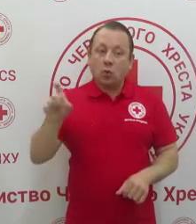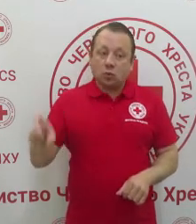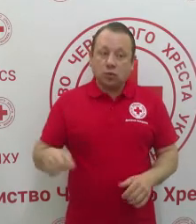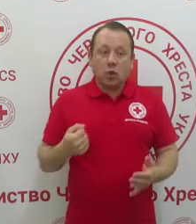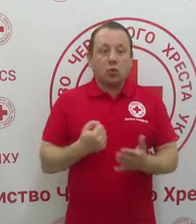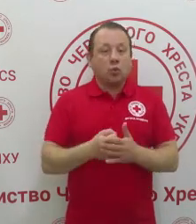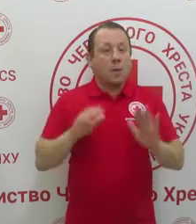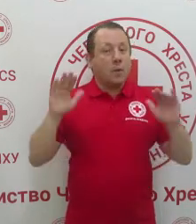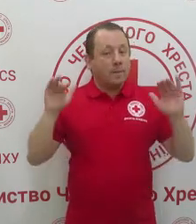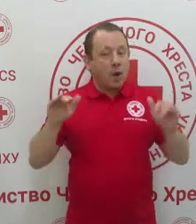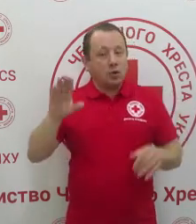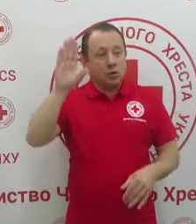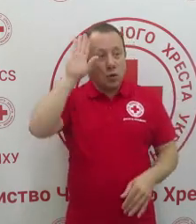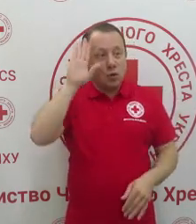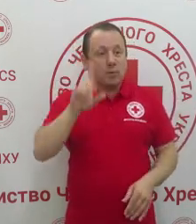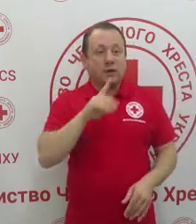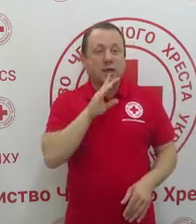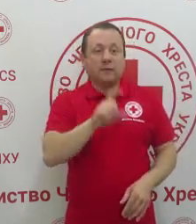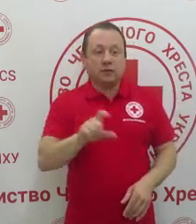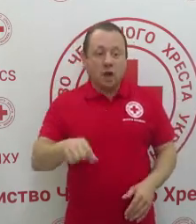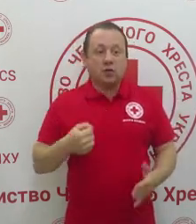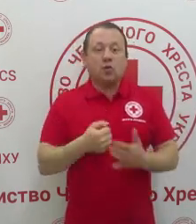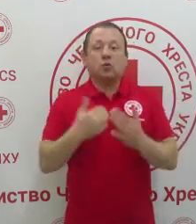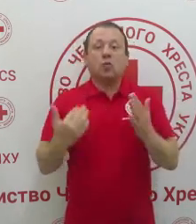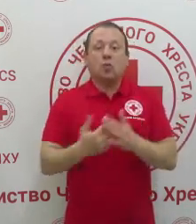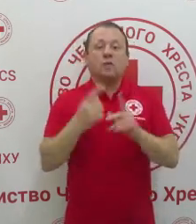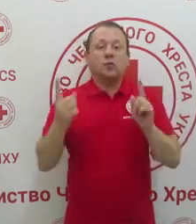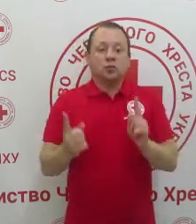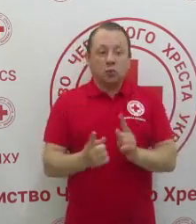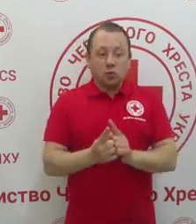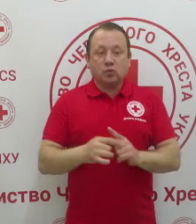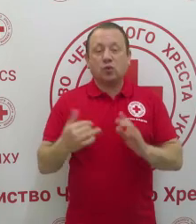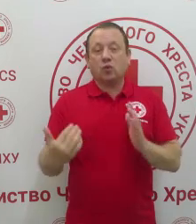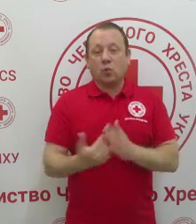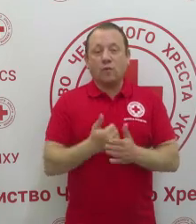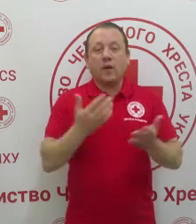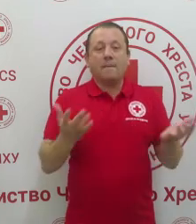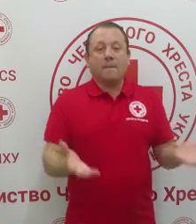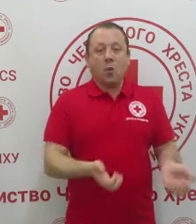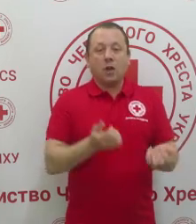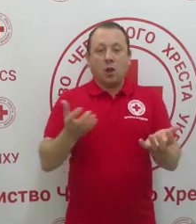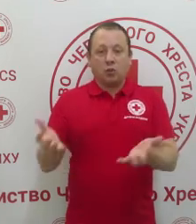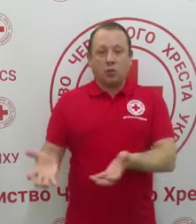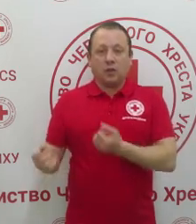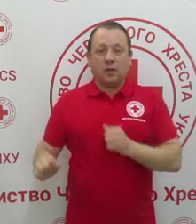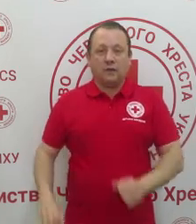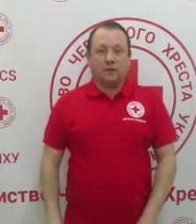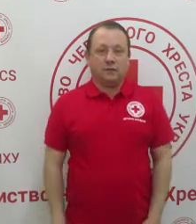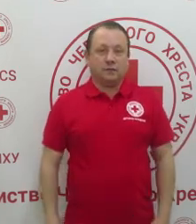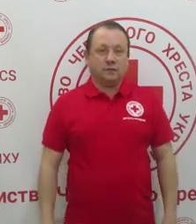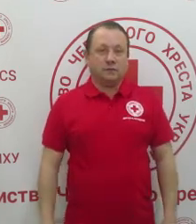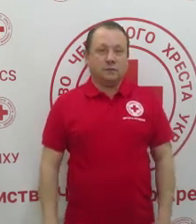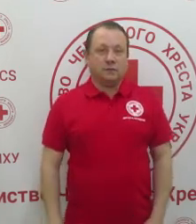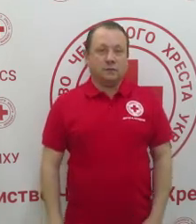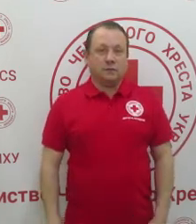До побачення, хлопці та дівчата! До нових зустрічей! Та до нових порятунків!